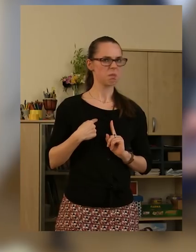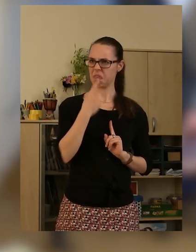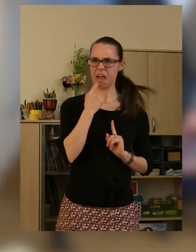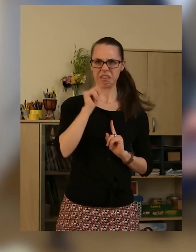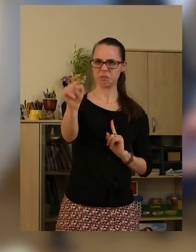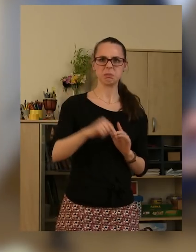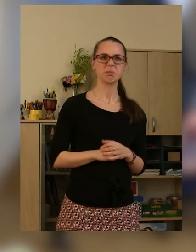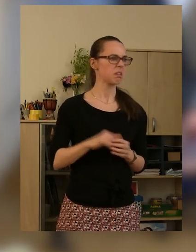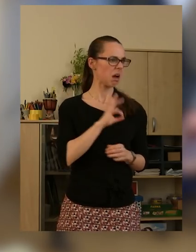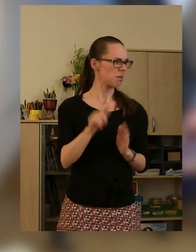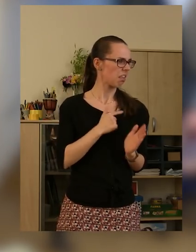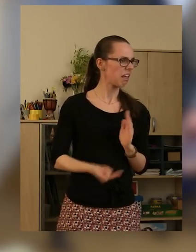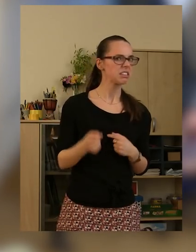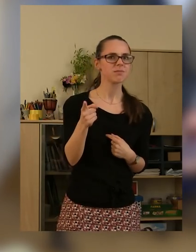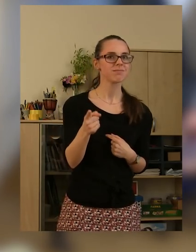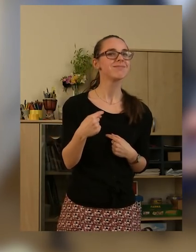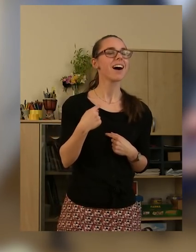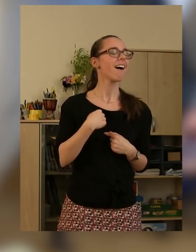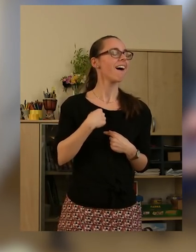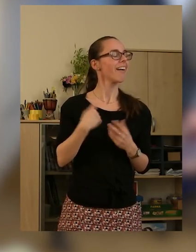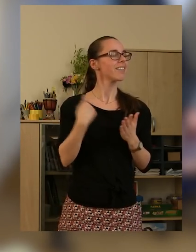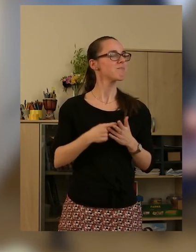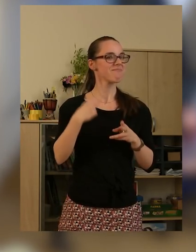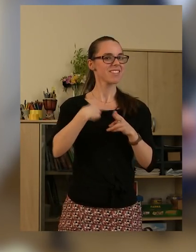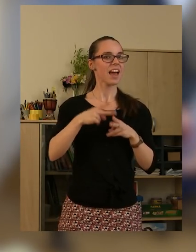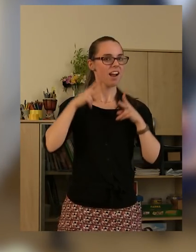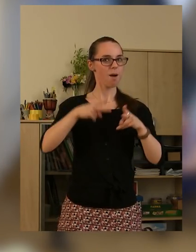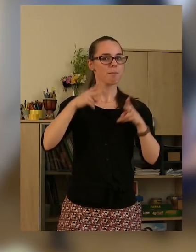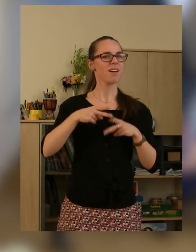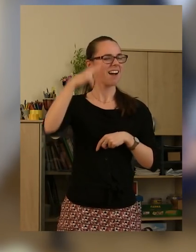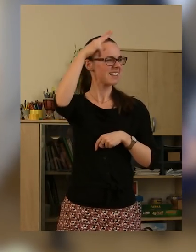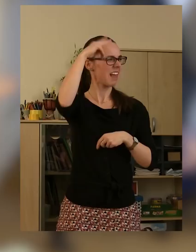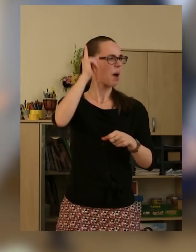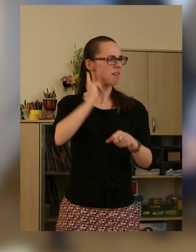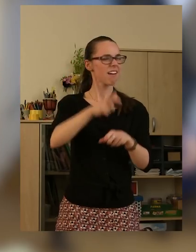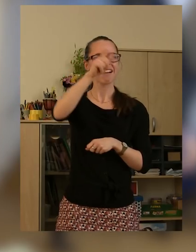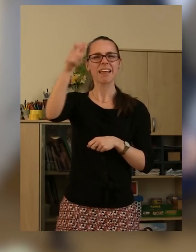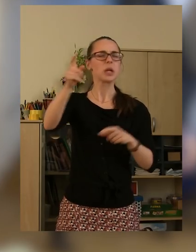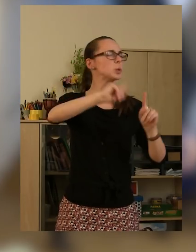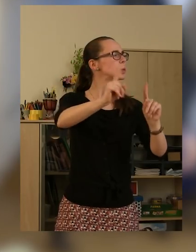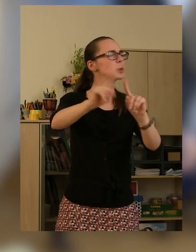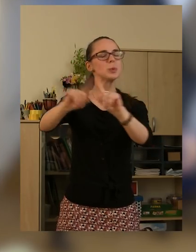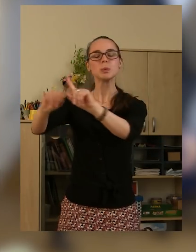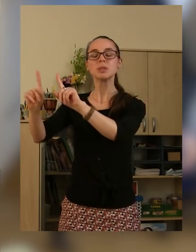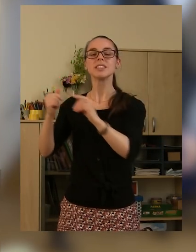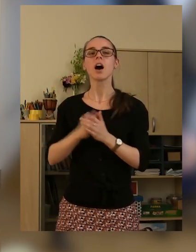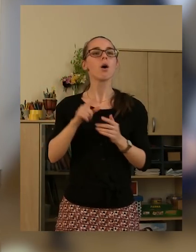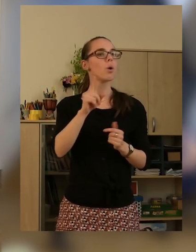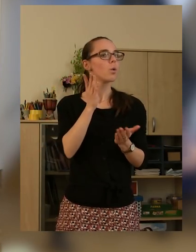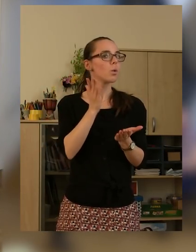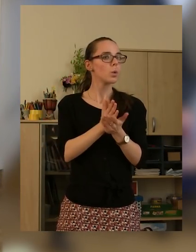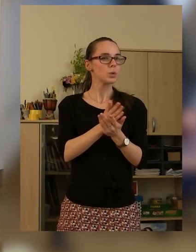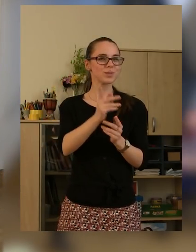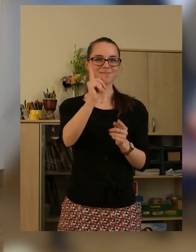Já, protože jsem terapeut, tak s tím mám dost velké zkušenosti. Xkrát jsem zjistil, když ke mně někdo chodí delší dobu, tak mi